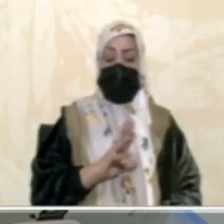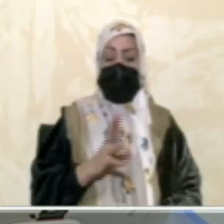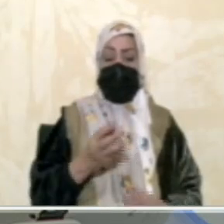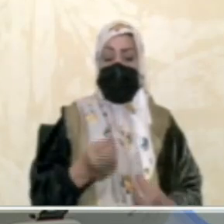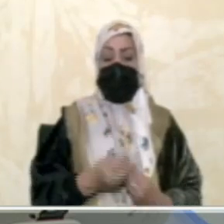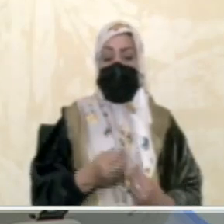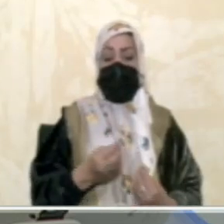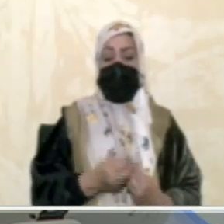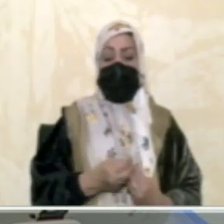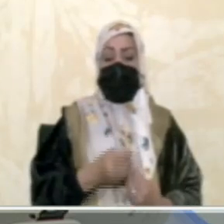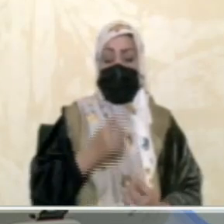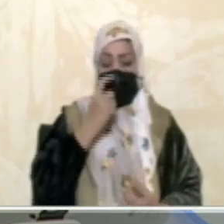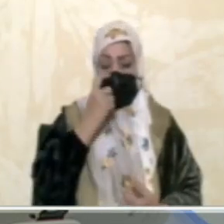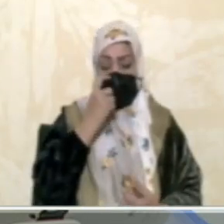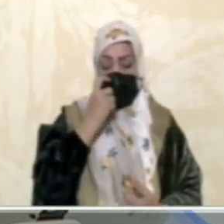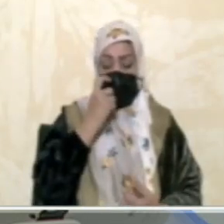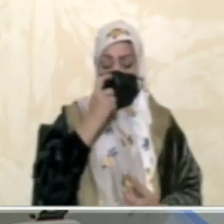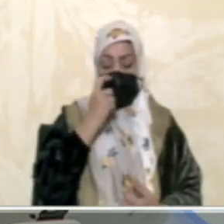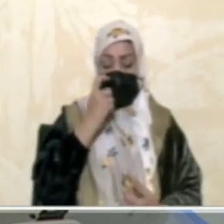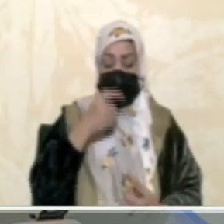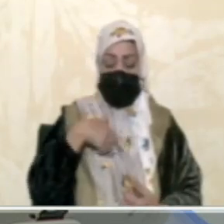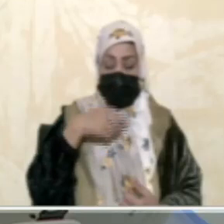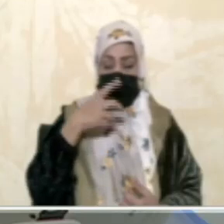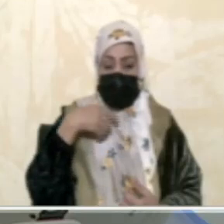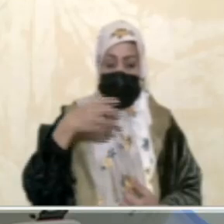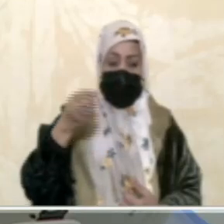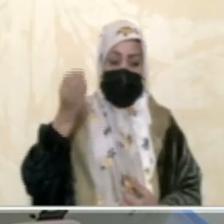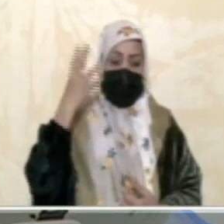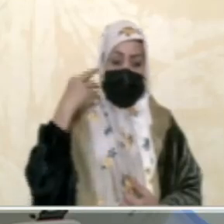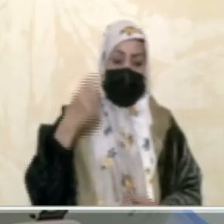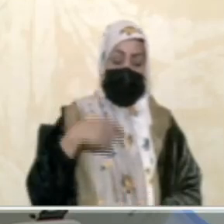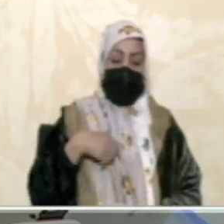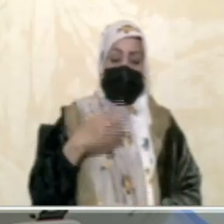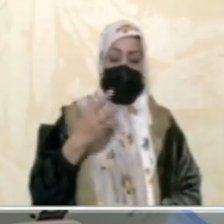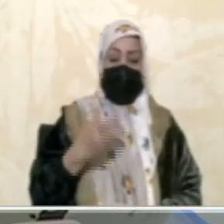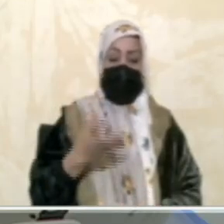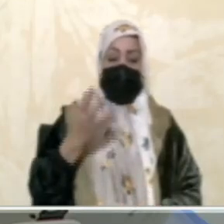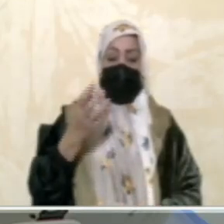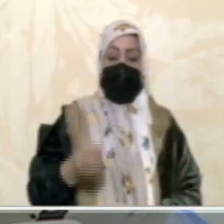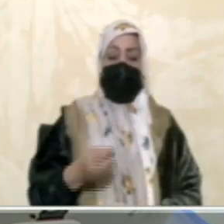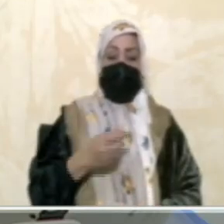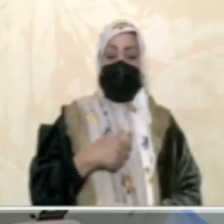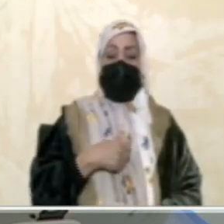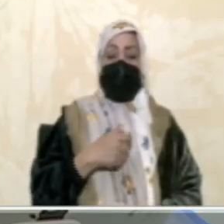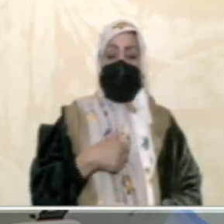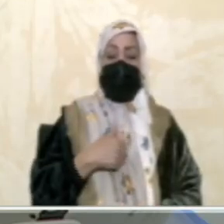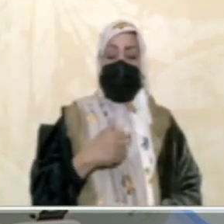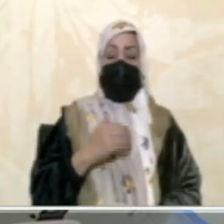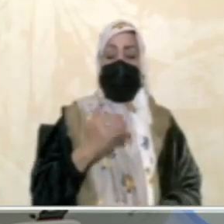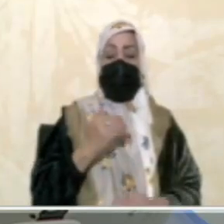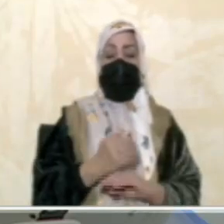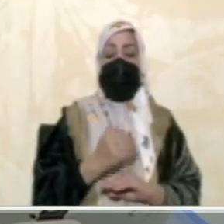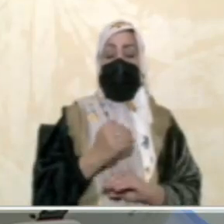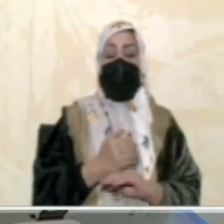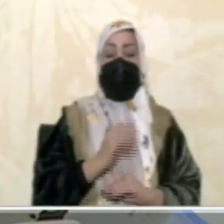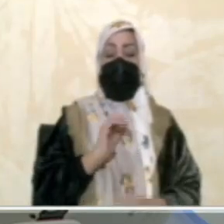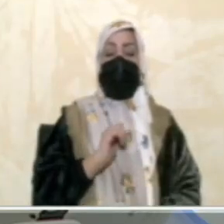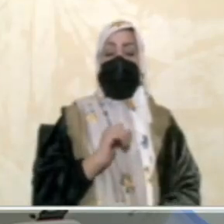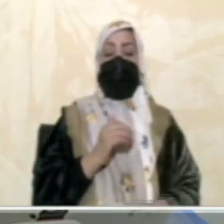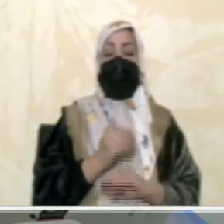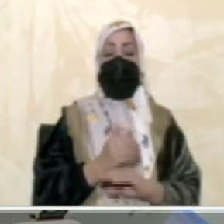بنت اختك ماذا يقول لك يقول لك يا خاله امي يا خاله